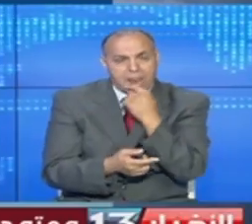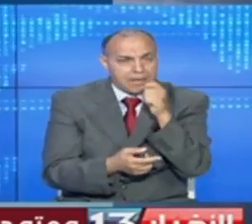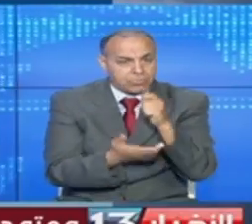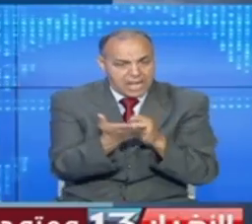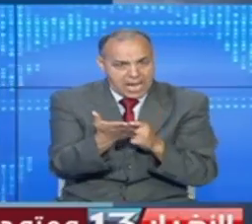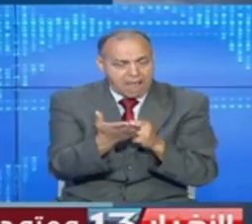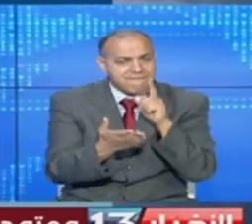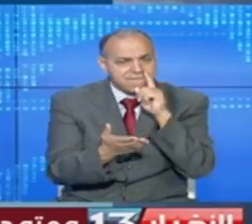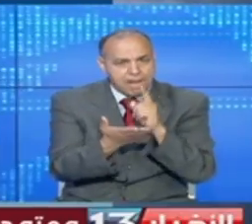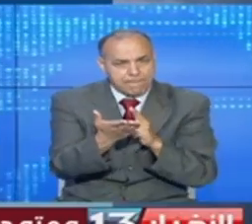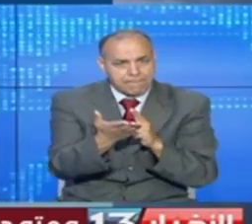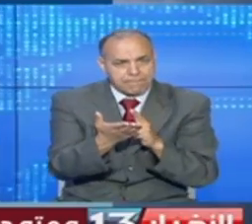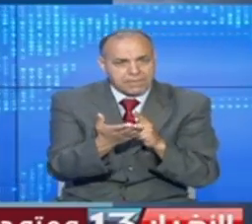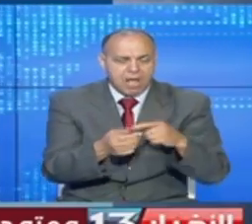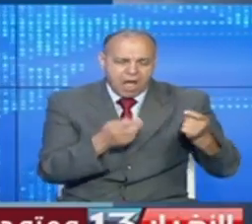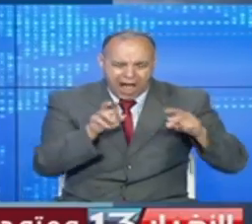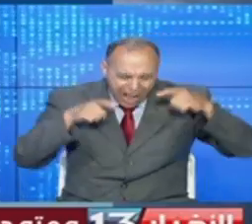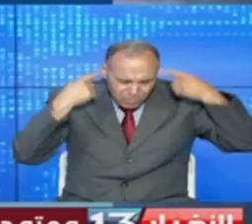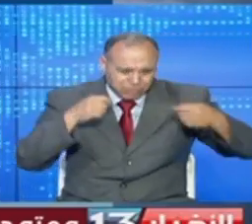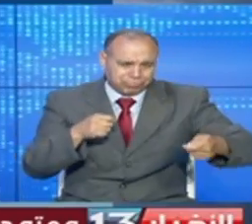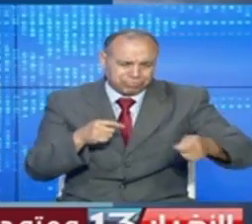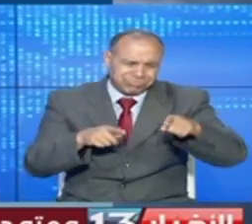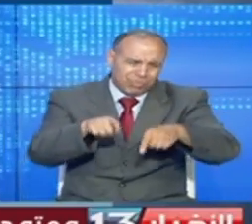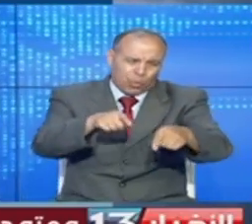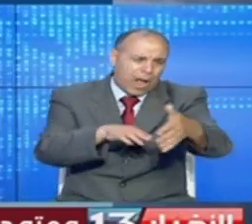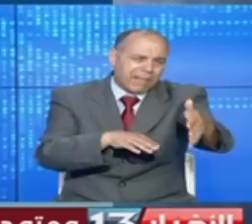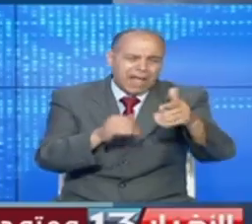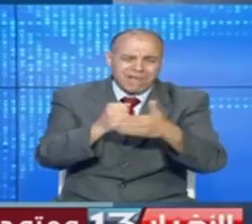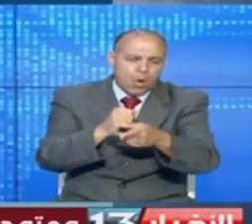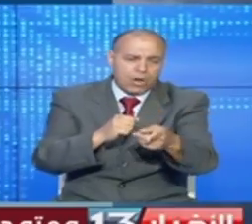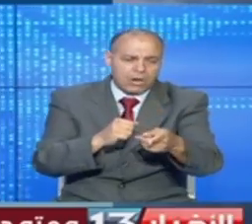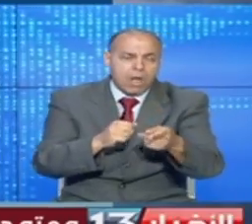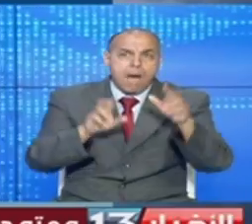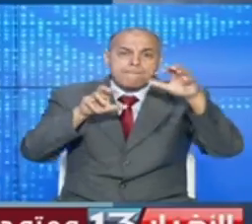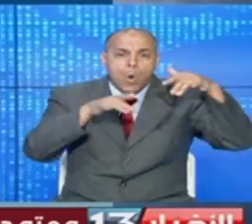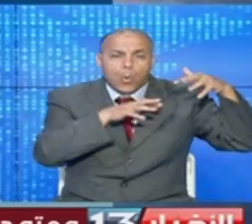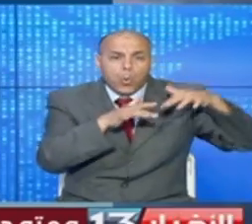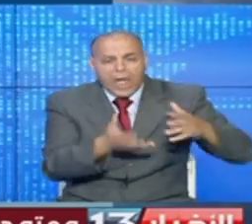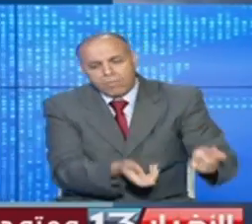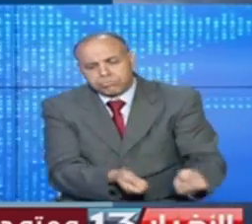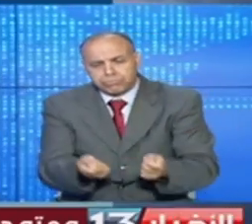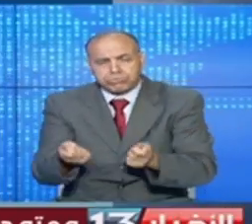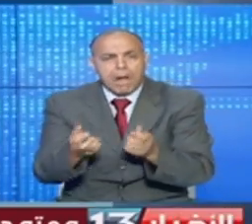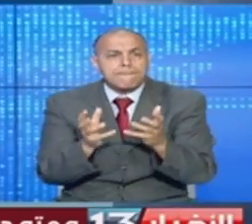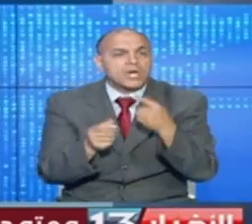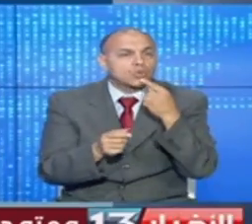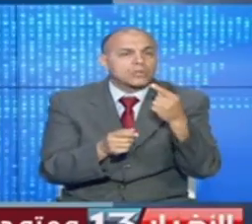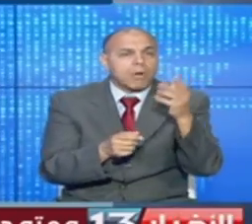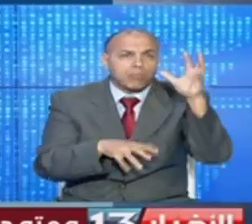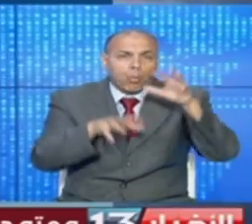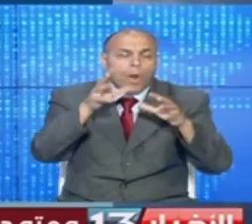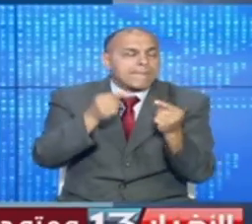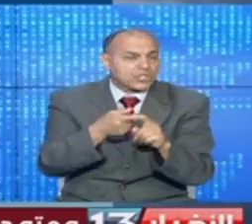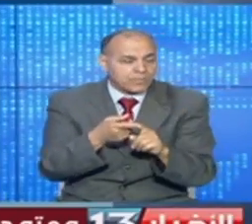فإن الامرأة كانت ترعى أغنامها بأحد الحقول بالمنطقة لما جرفتها سيول الوادي أثناء تساقط كمية هامة من